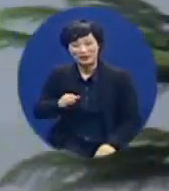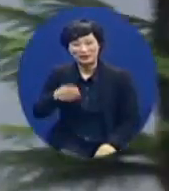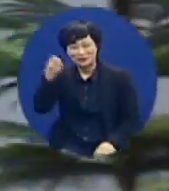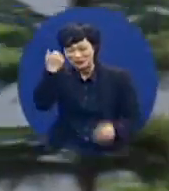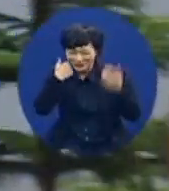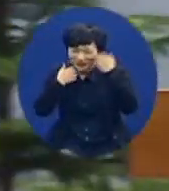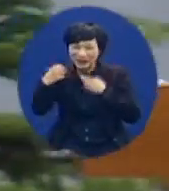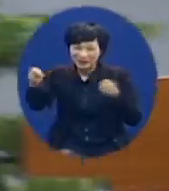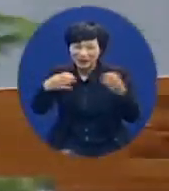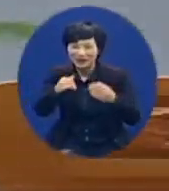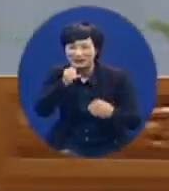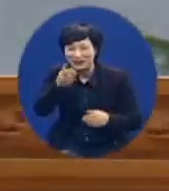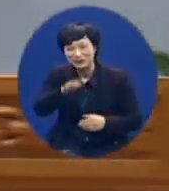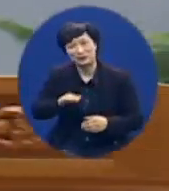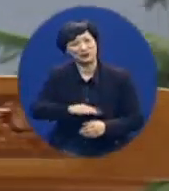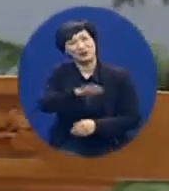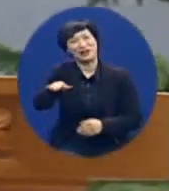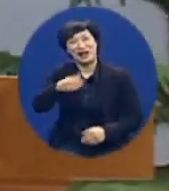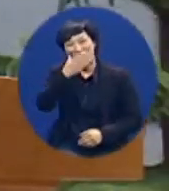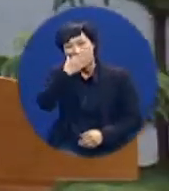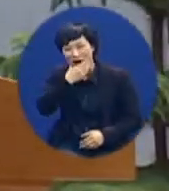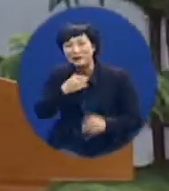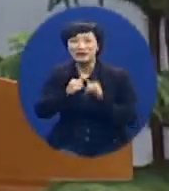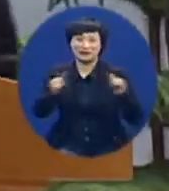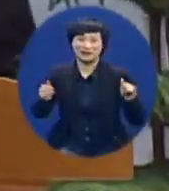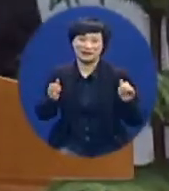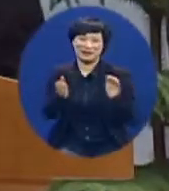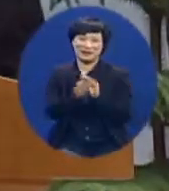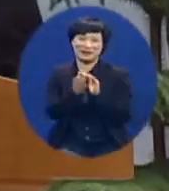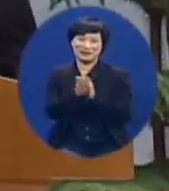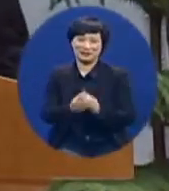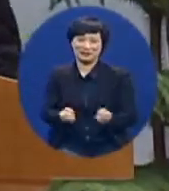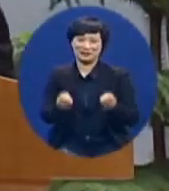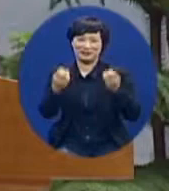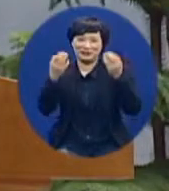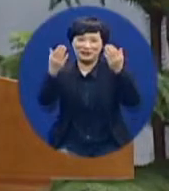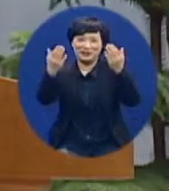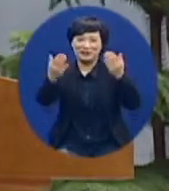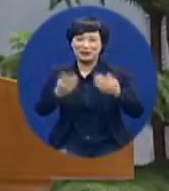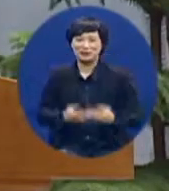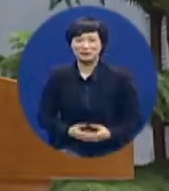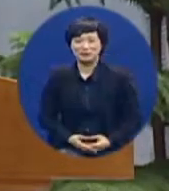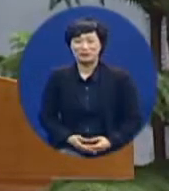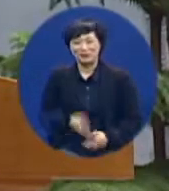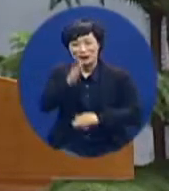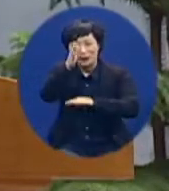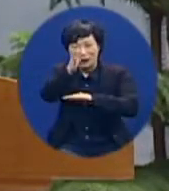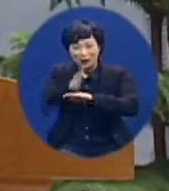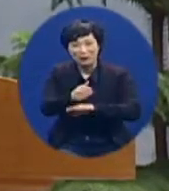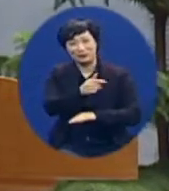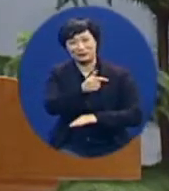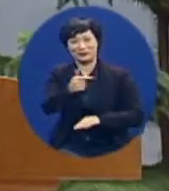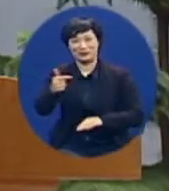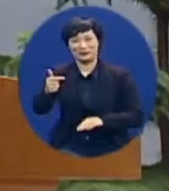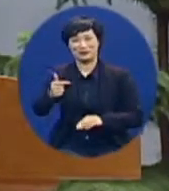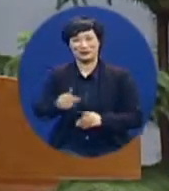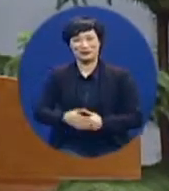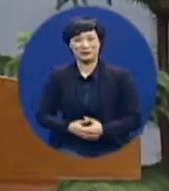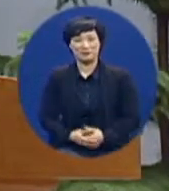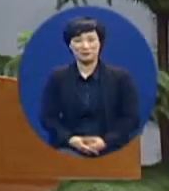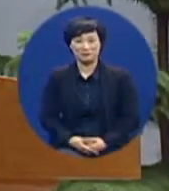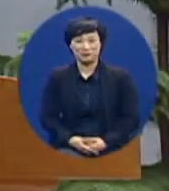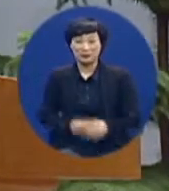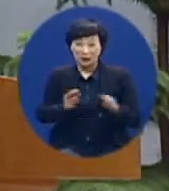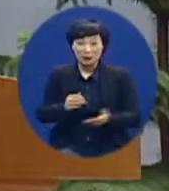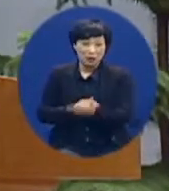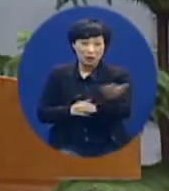사람이에요. 할렐루야. 이 행복. How happy we are. People are struggling